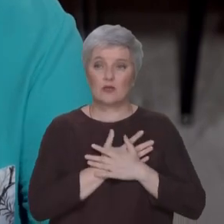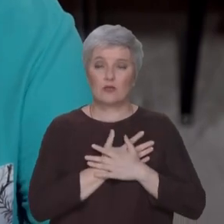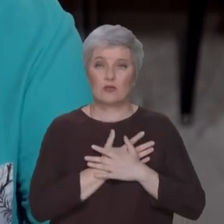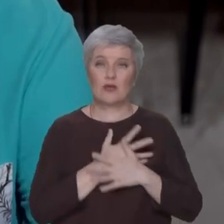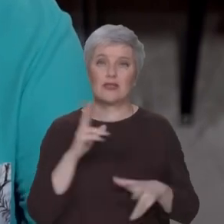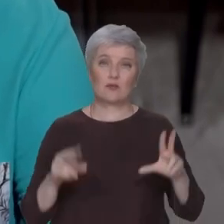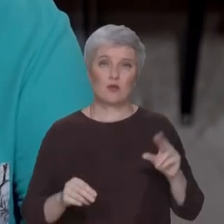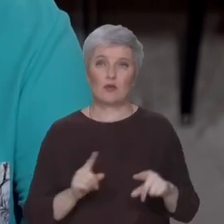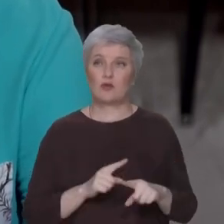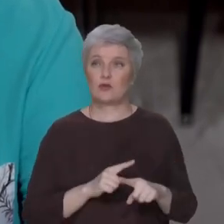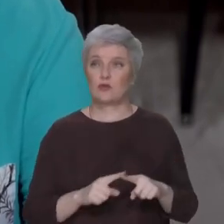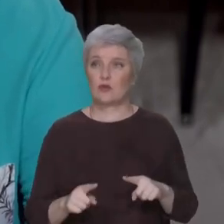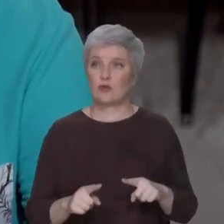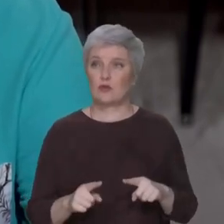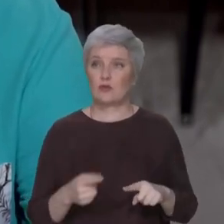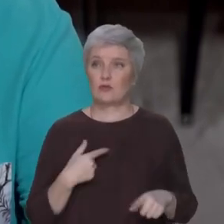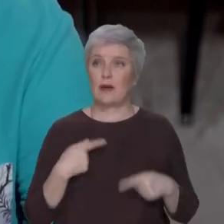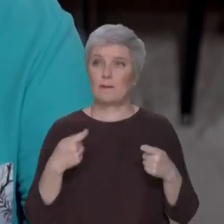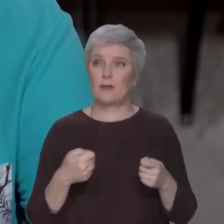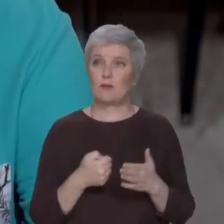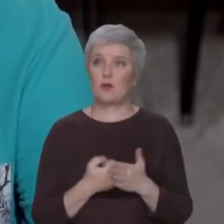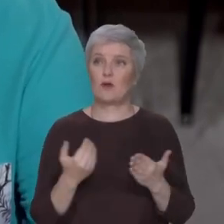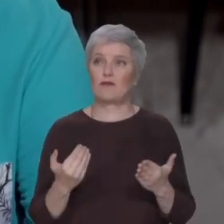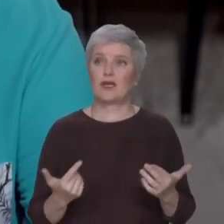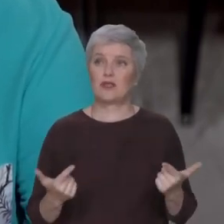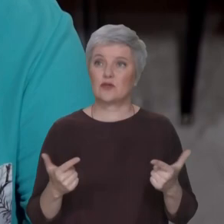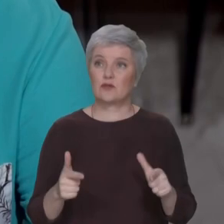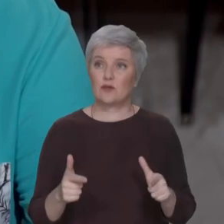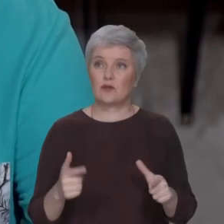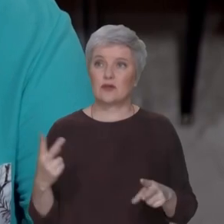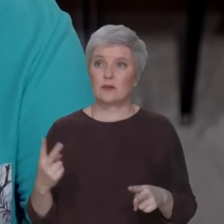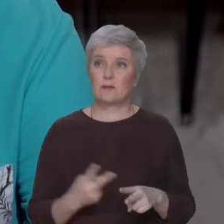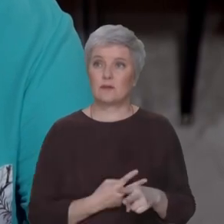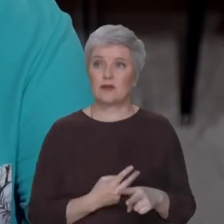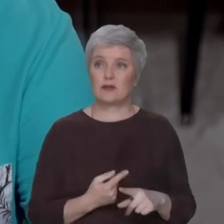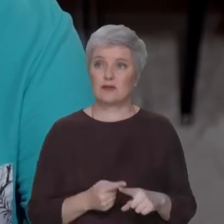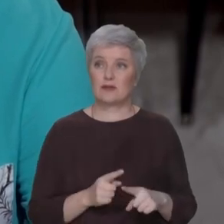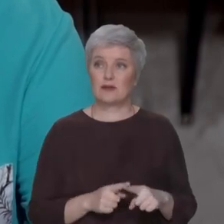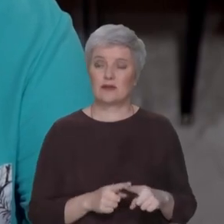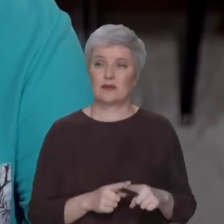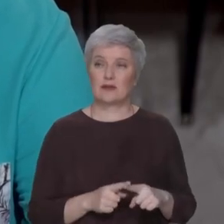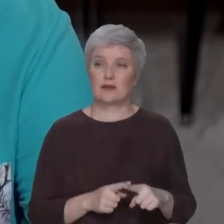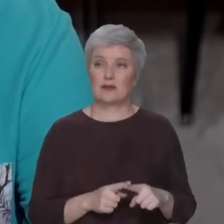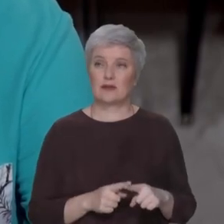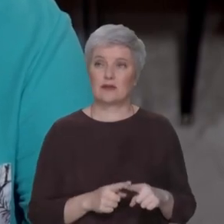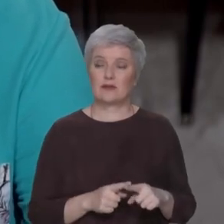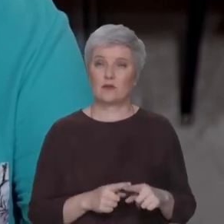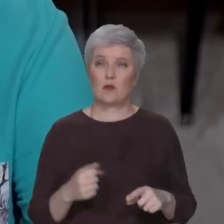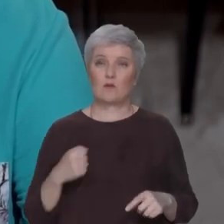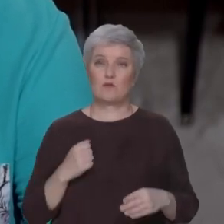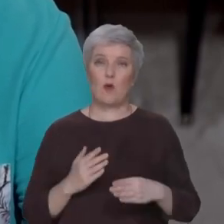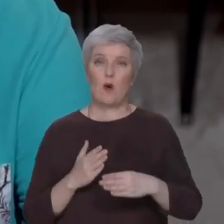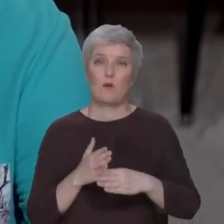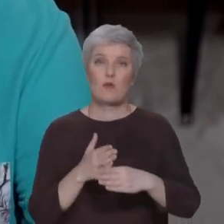і сподіваємося, що скоро ми приїдемо до вас в гості без цих, без блокпостів